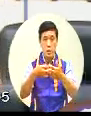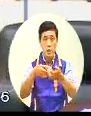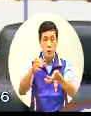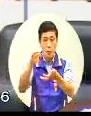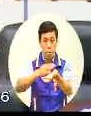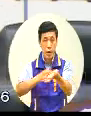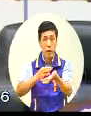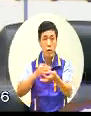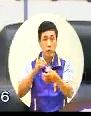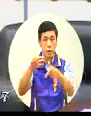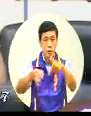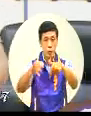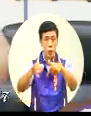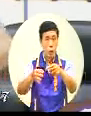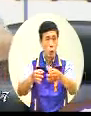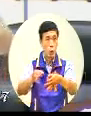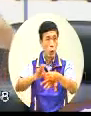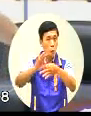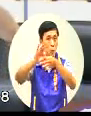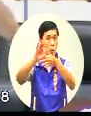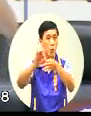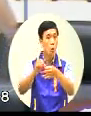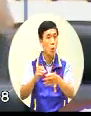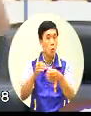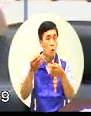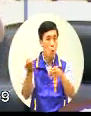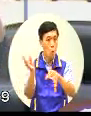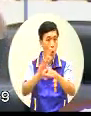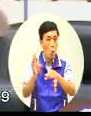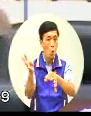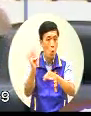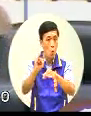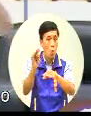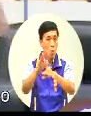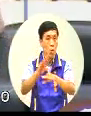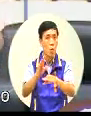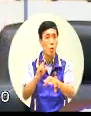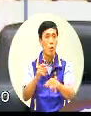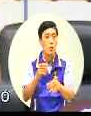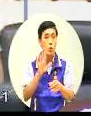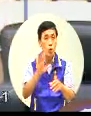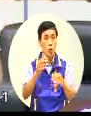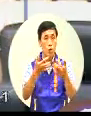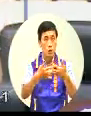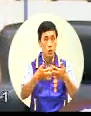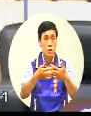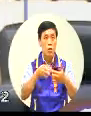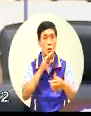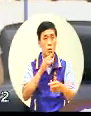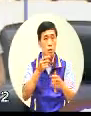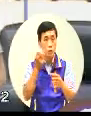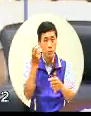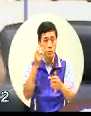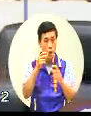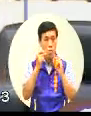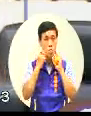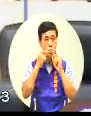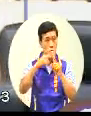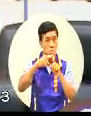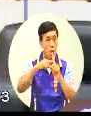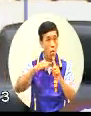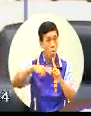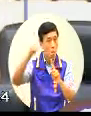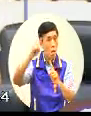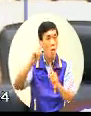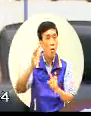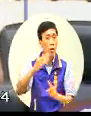搞不清楚呢。好，哦，到底是真的它有机是我们验的时候是不是比较高标准啊，或是怎么样，